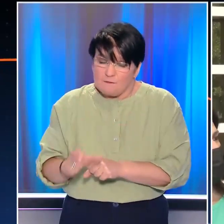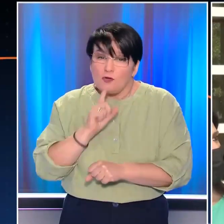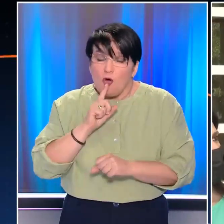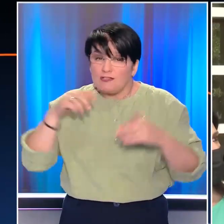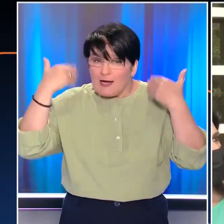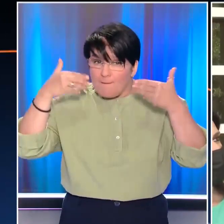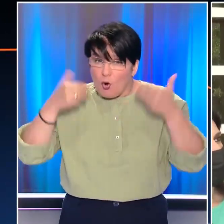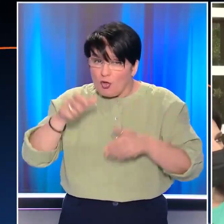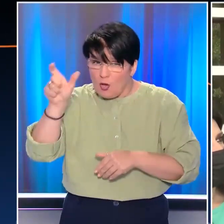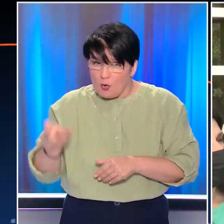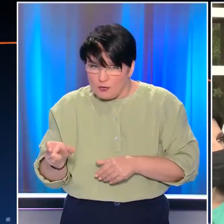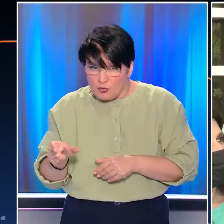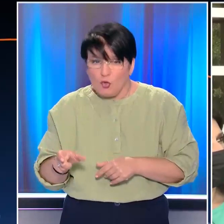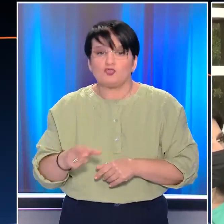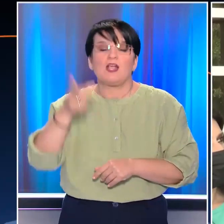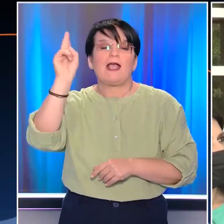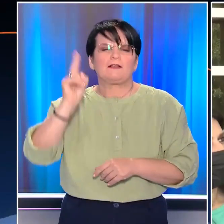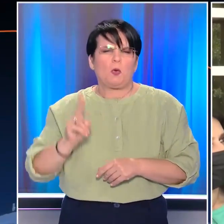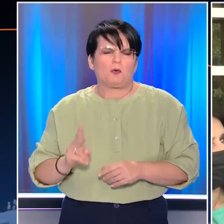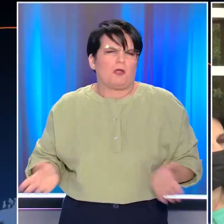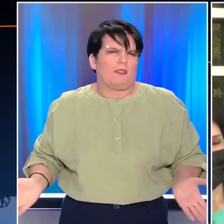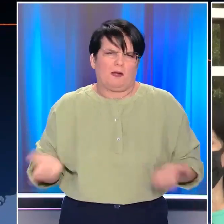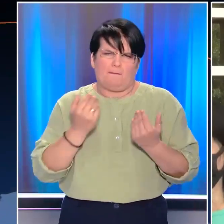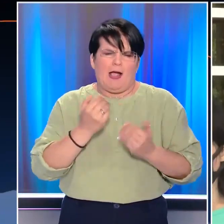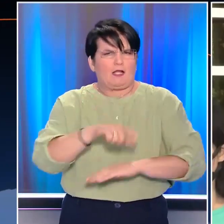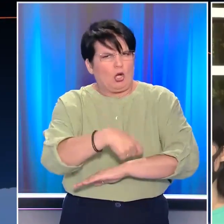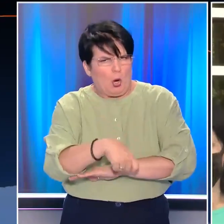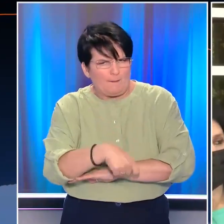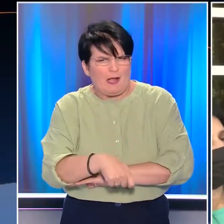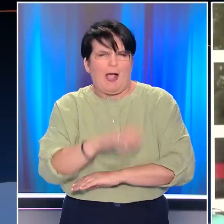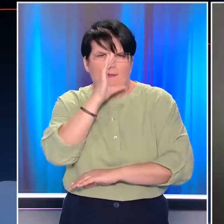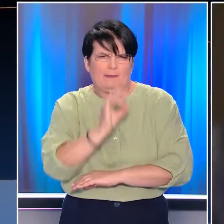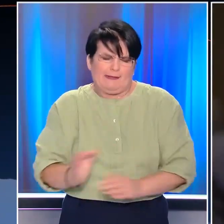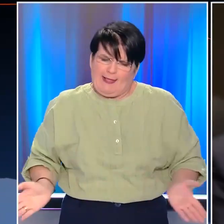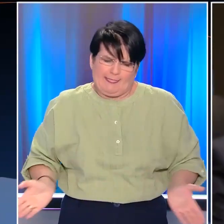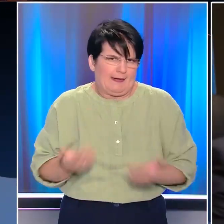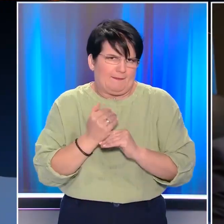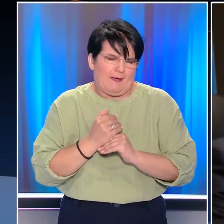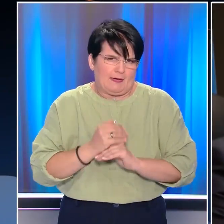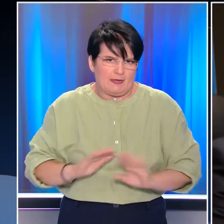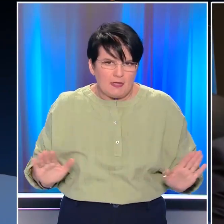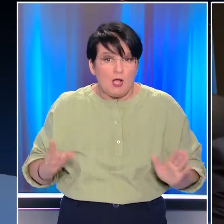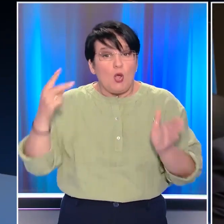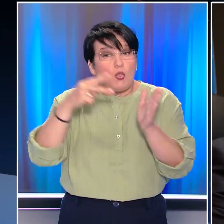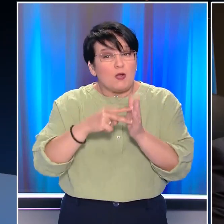της απολογίας του, ότι το κατηγορητήριο δεν ευσταθεί ούτε νομικά ούτε πραγματικά. Στο διάστημα